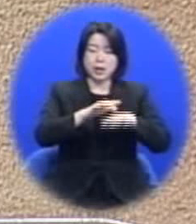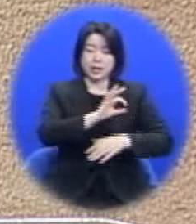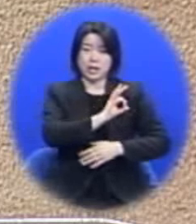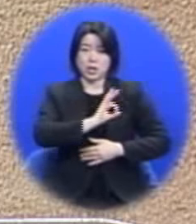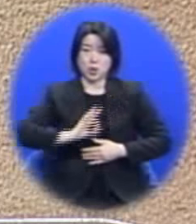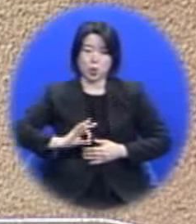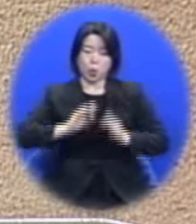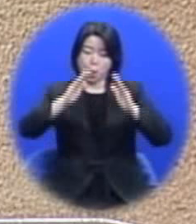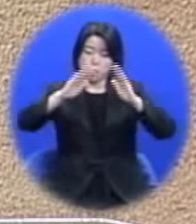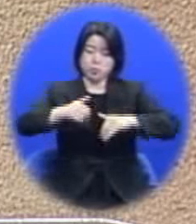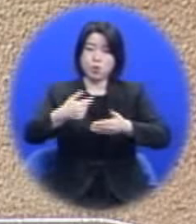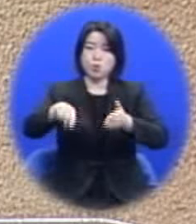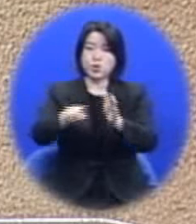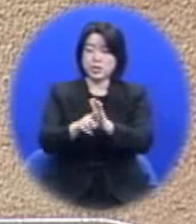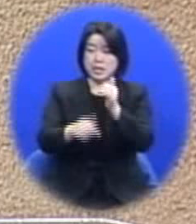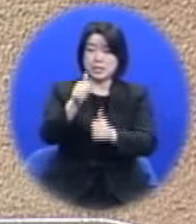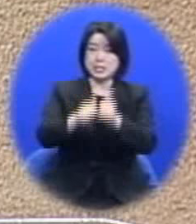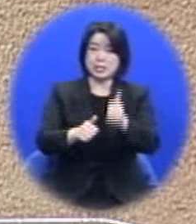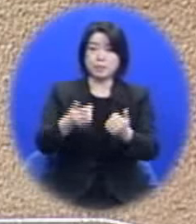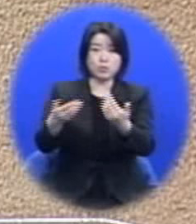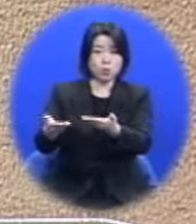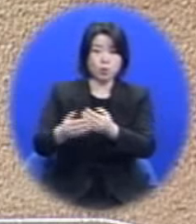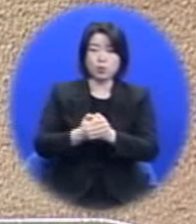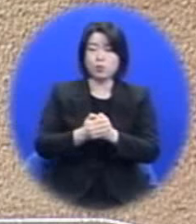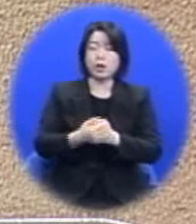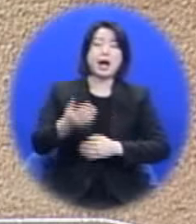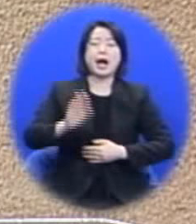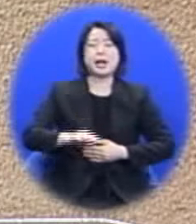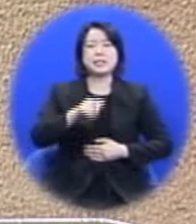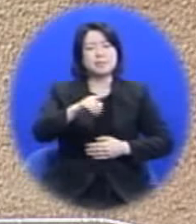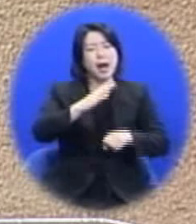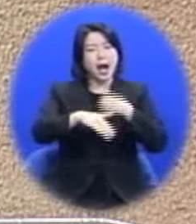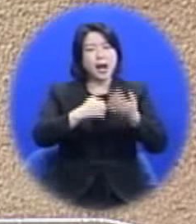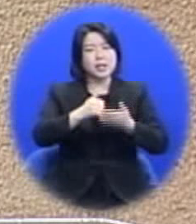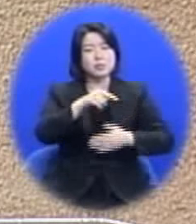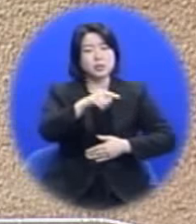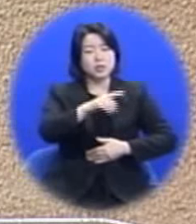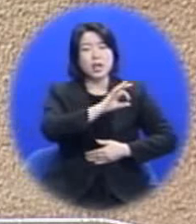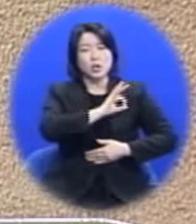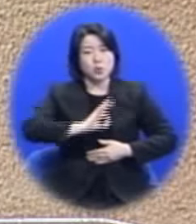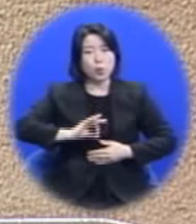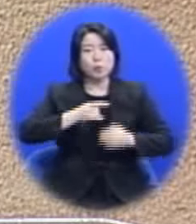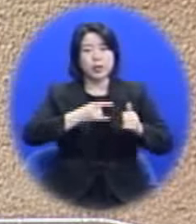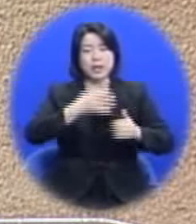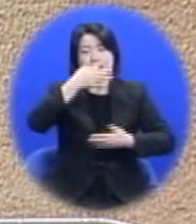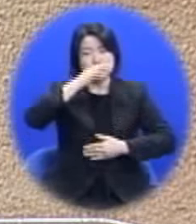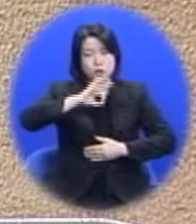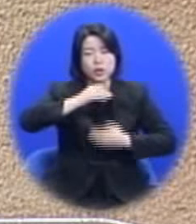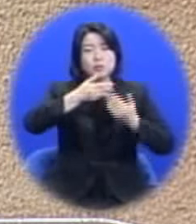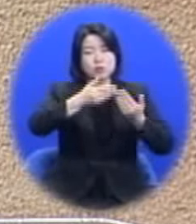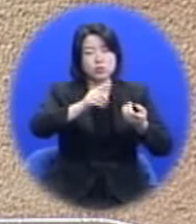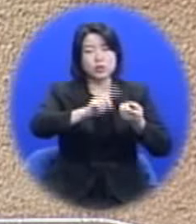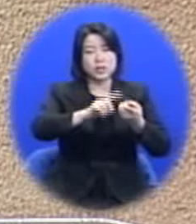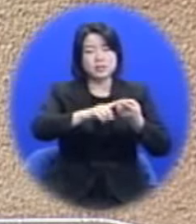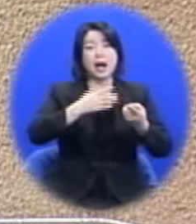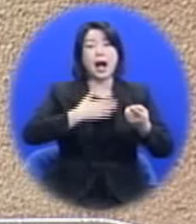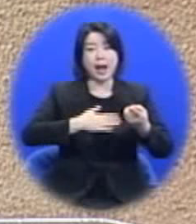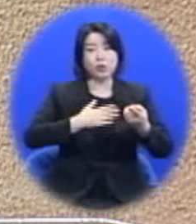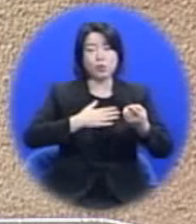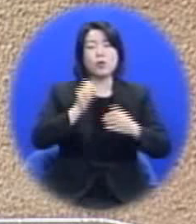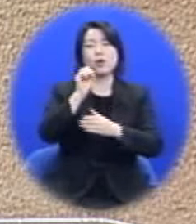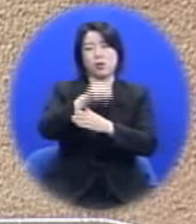무너뜨리려고 시험했어요. 하나님은 그것이 욥에게 유익함을 줄 줄로 믿고 허락해